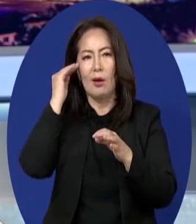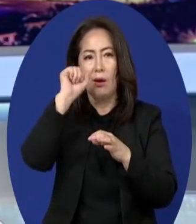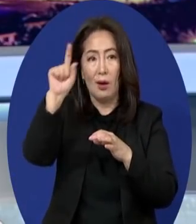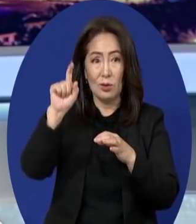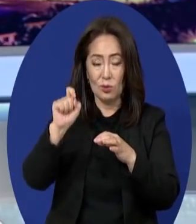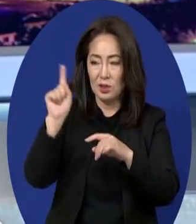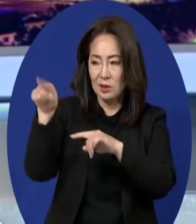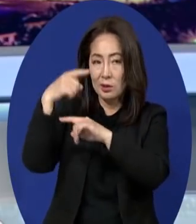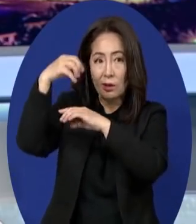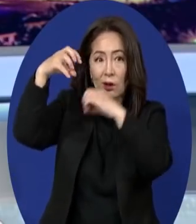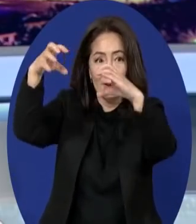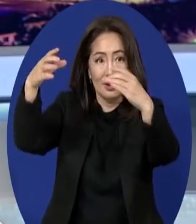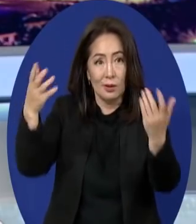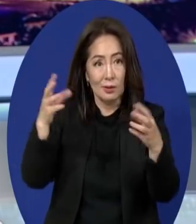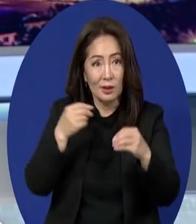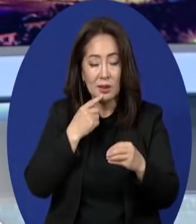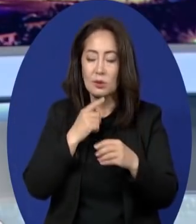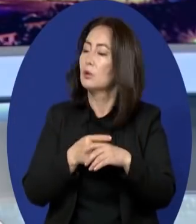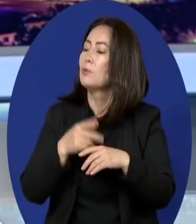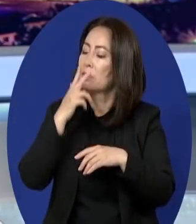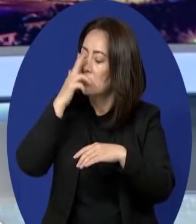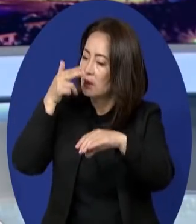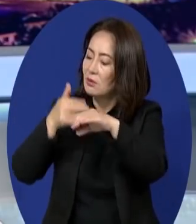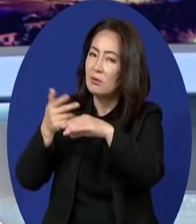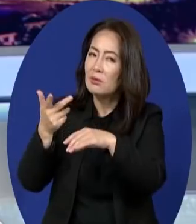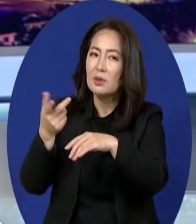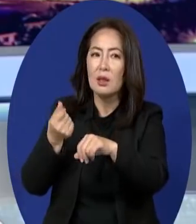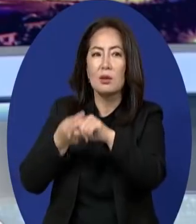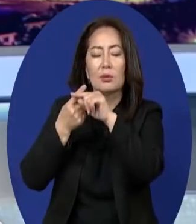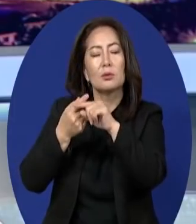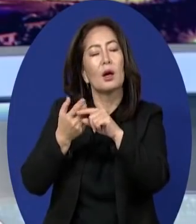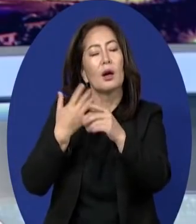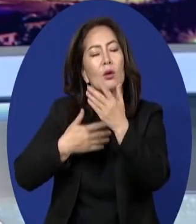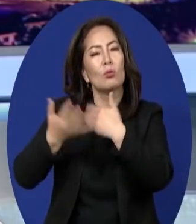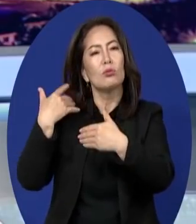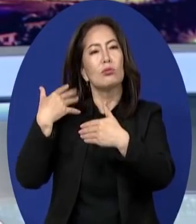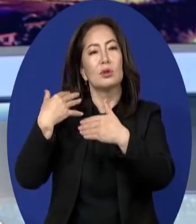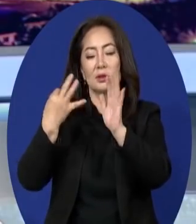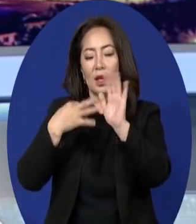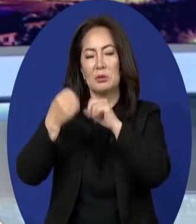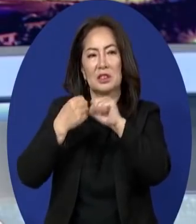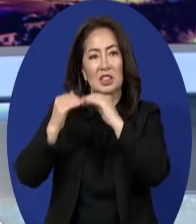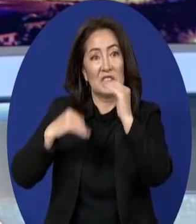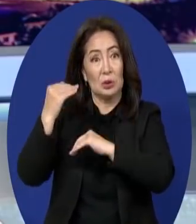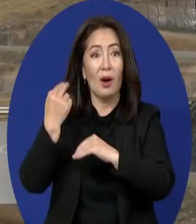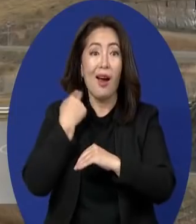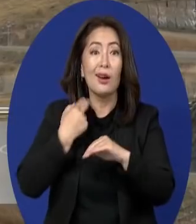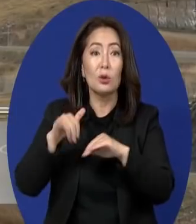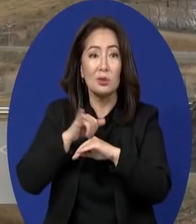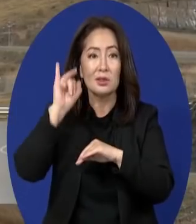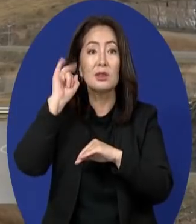эрчим хүчээ хязгаарлаж Англи улсад шатхууны үнэ сүүлийн 8 жилийн туршдах дээд түвшинд хүрсэн байна.